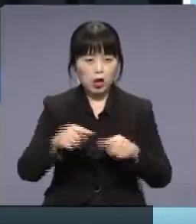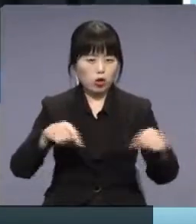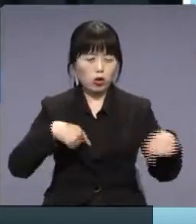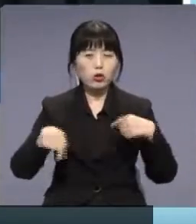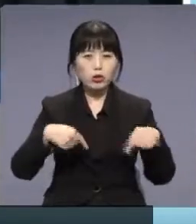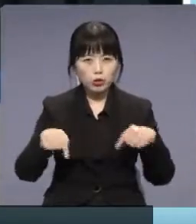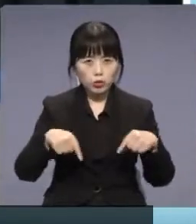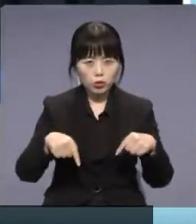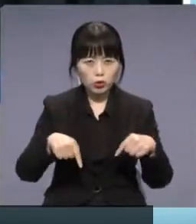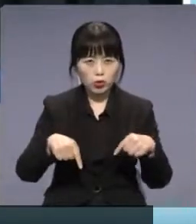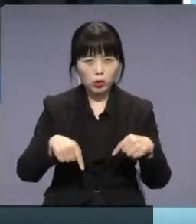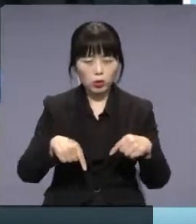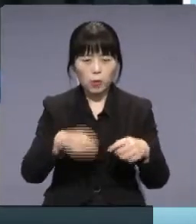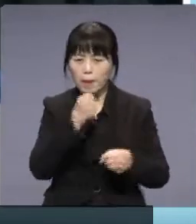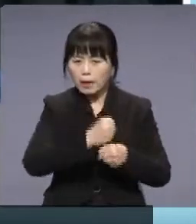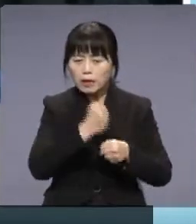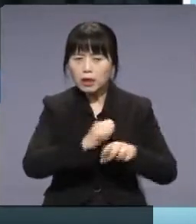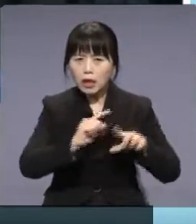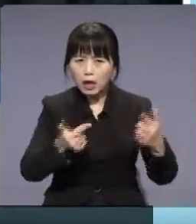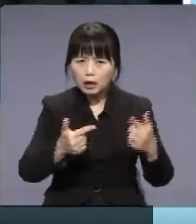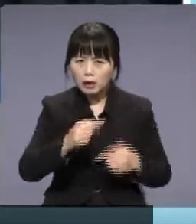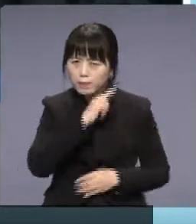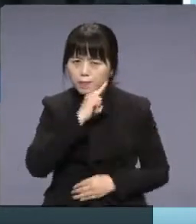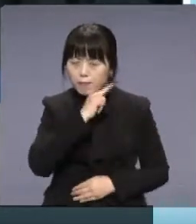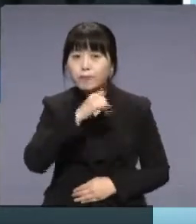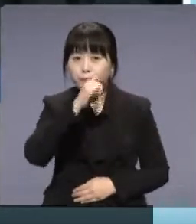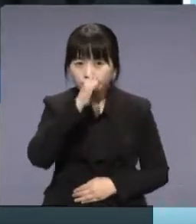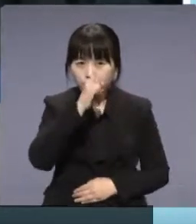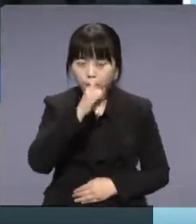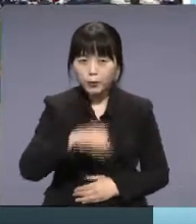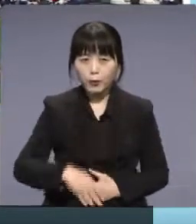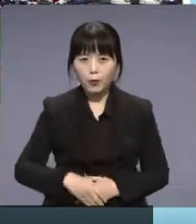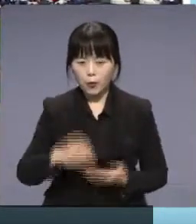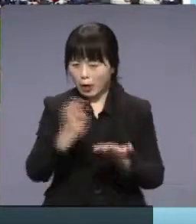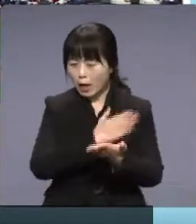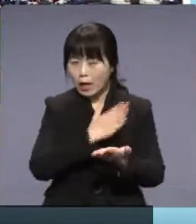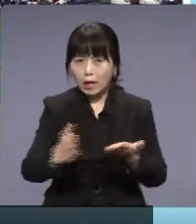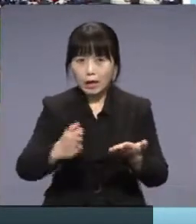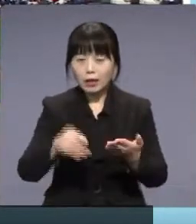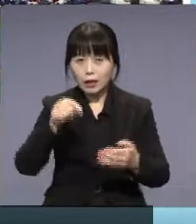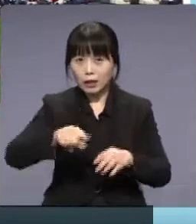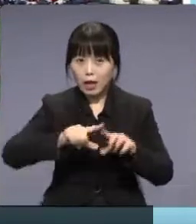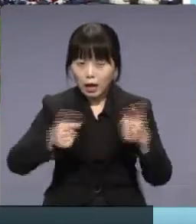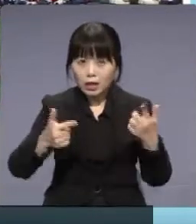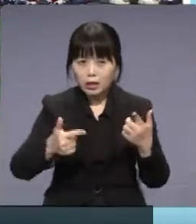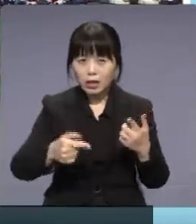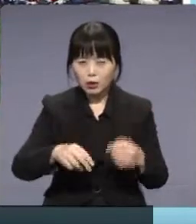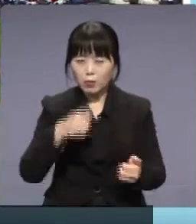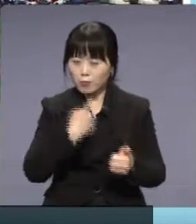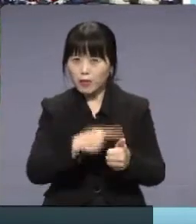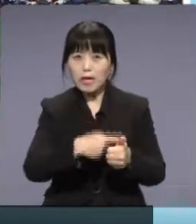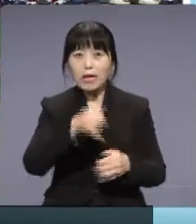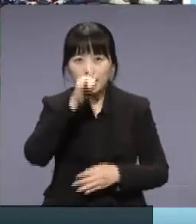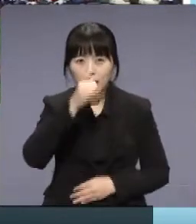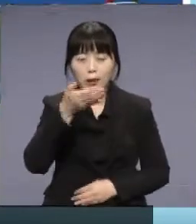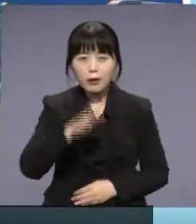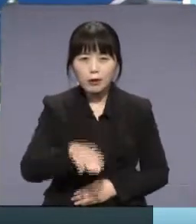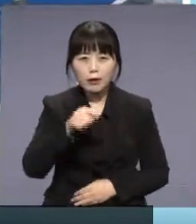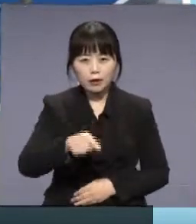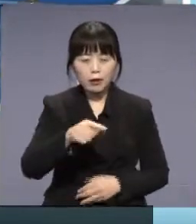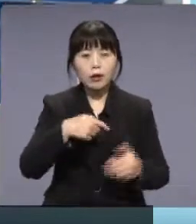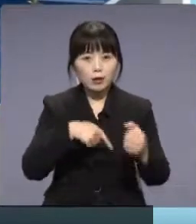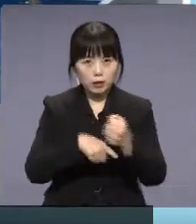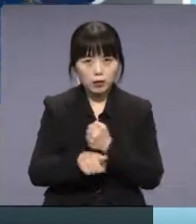정치적으로 좀 조장하는 게 아니냐라는 사실 의혹들도 있었고. 일종의 갈라치기 아니냐. 네, 예, 그런 네. 식의 비난들이 있었는데, 그런